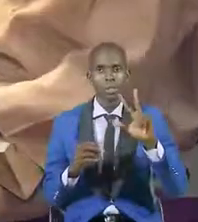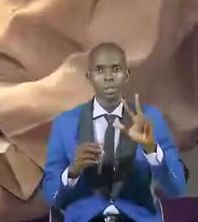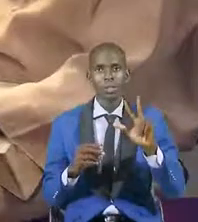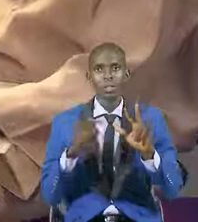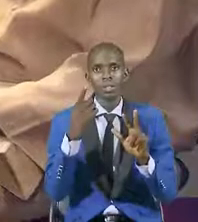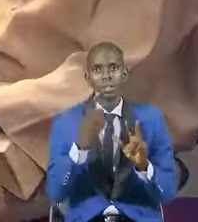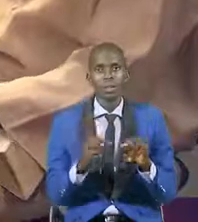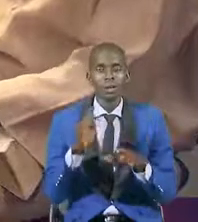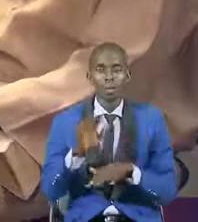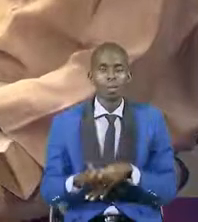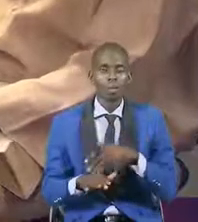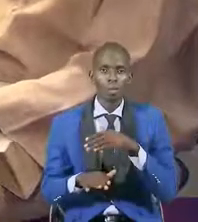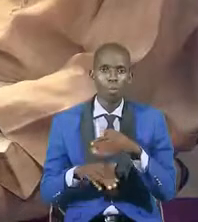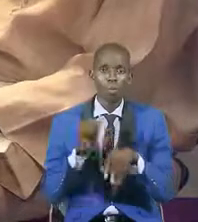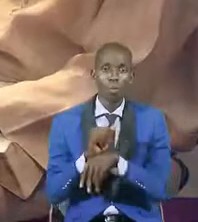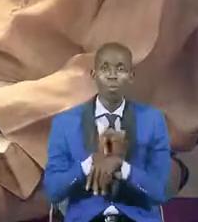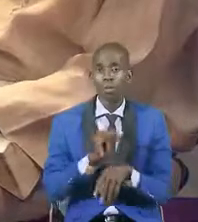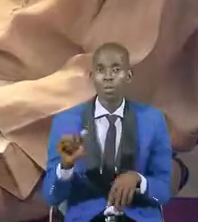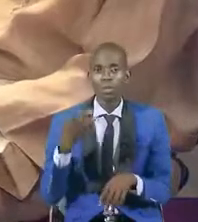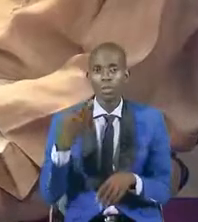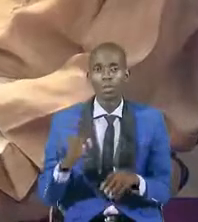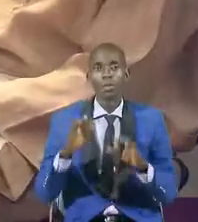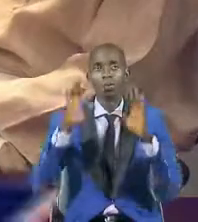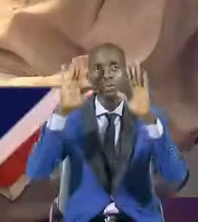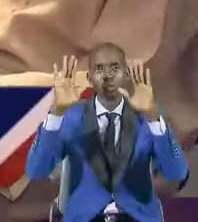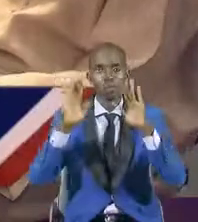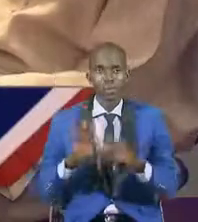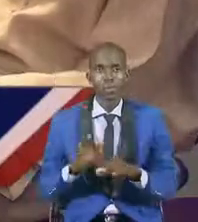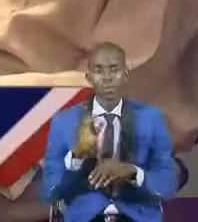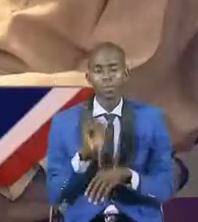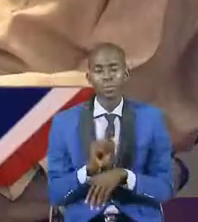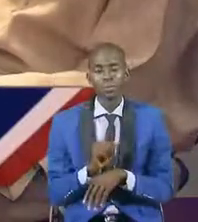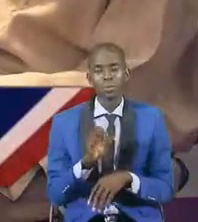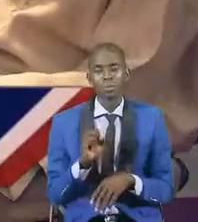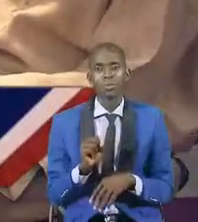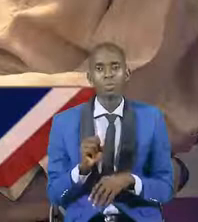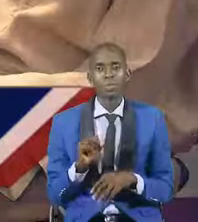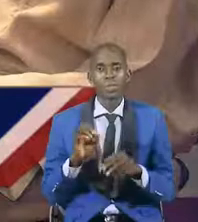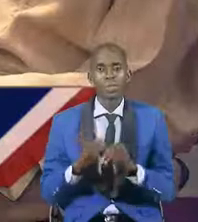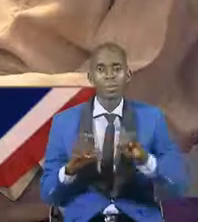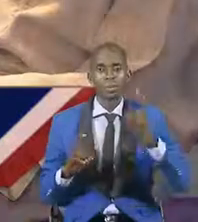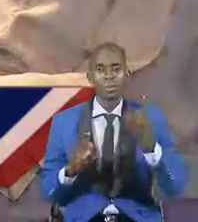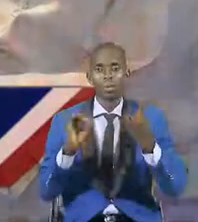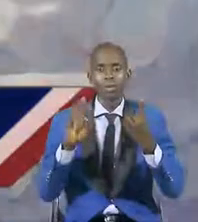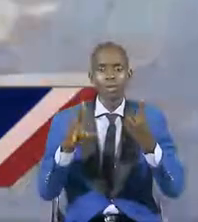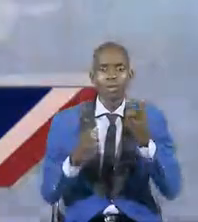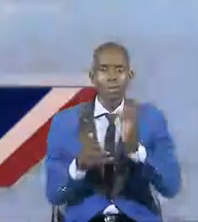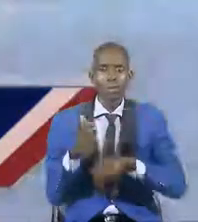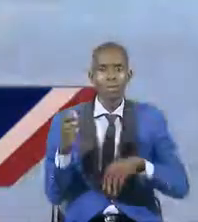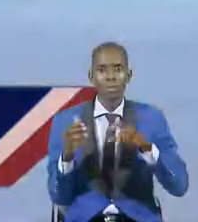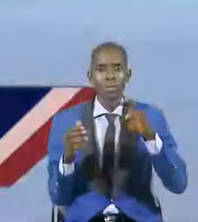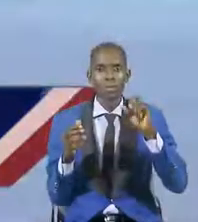maintenant, c'est l'opération des miracles. On va à 1 Corinthiens